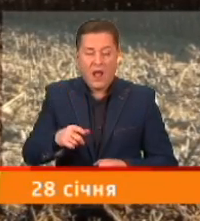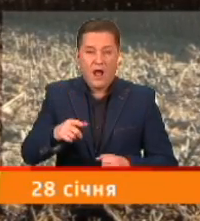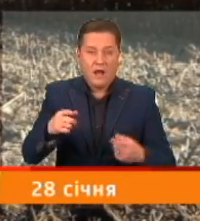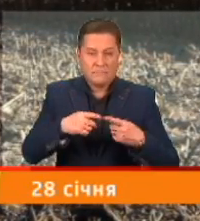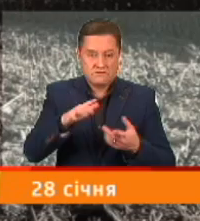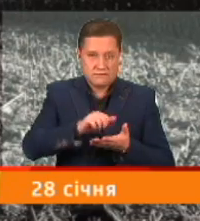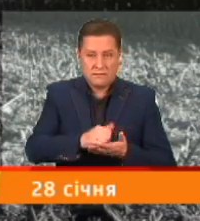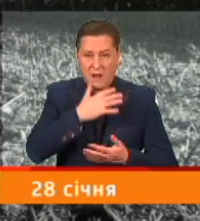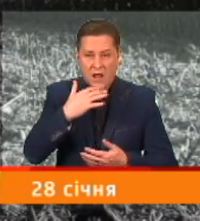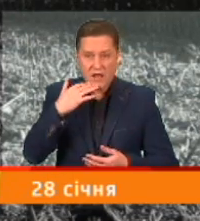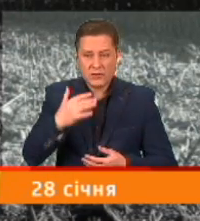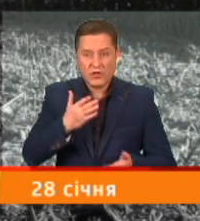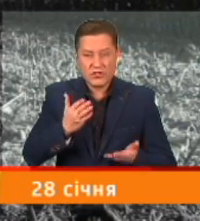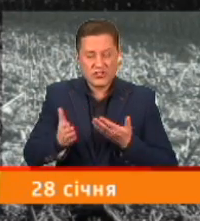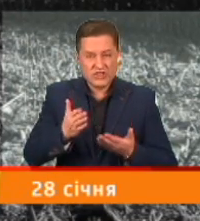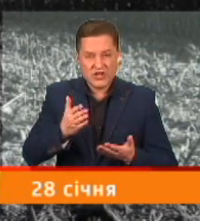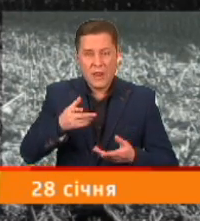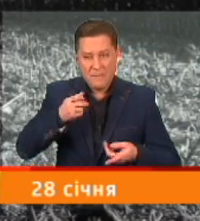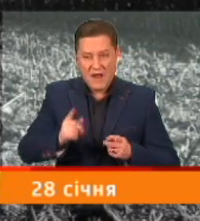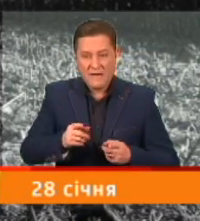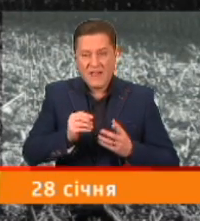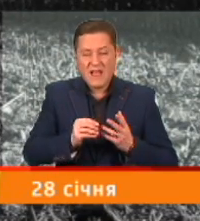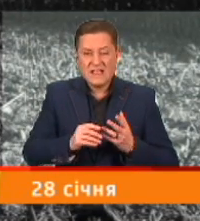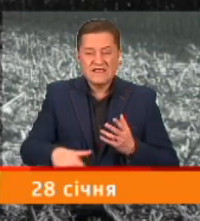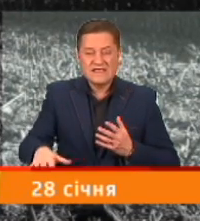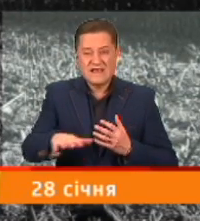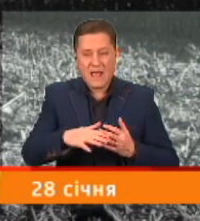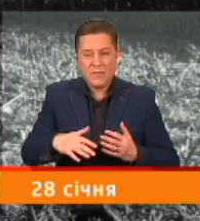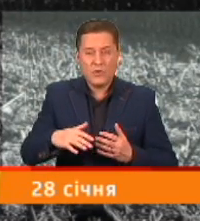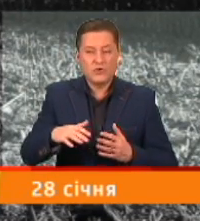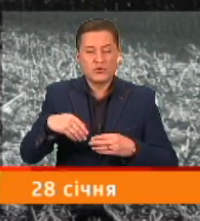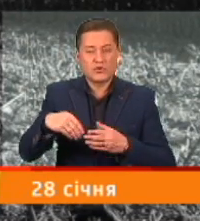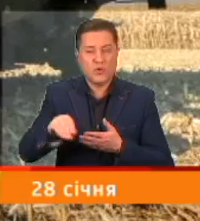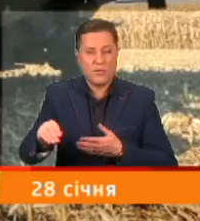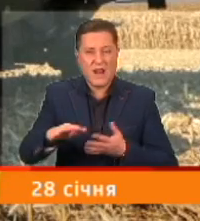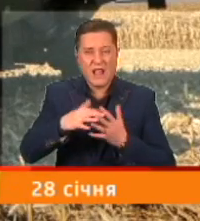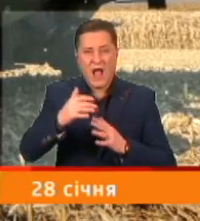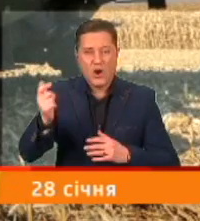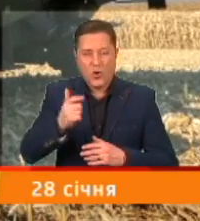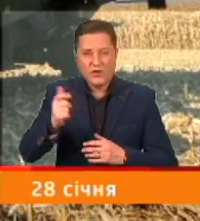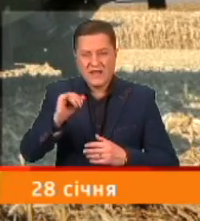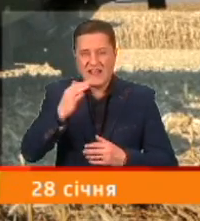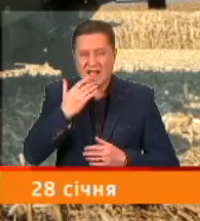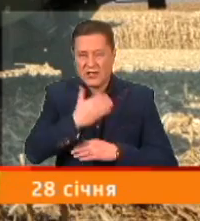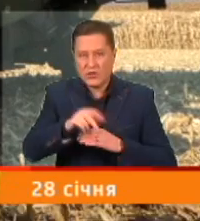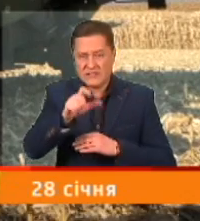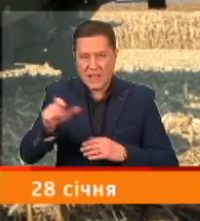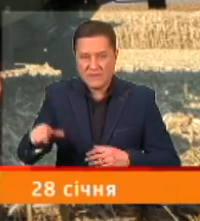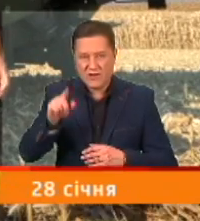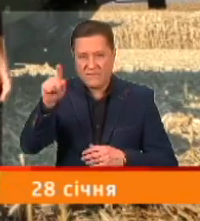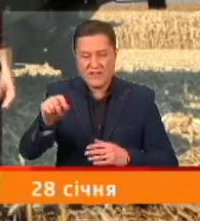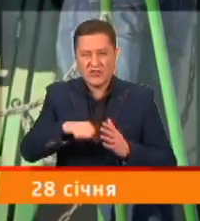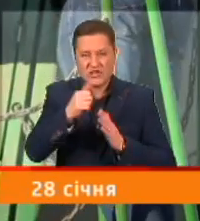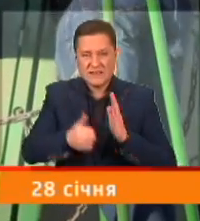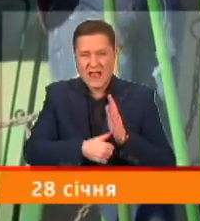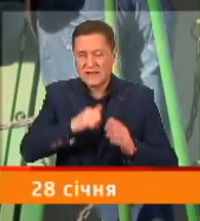великих господарств. Чи правда, що землю скуплять агрохолдинги та іноземці? У сільському господарстві Олександр уже